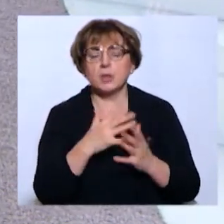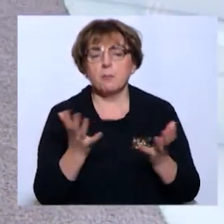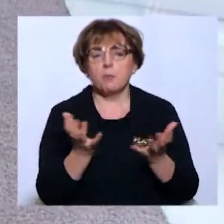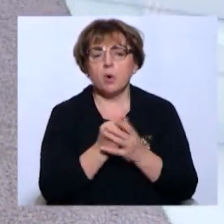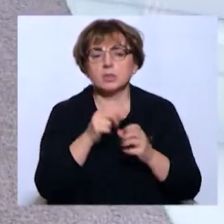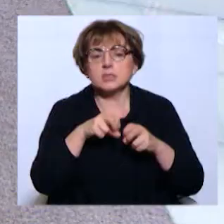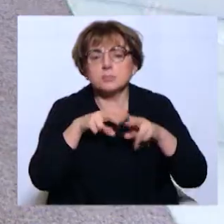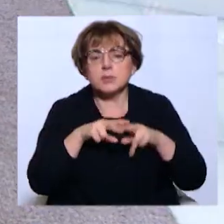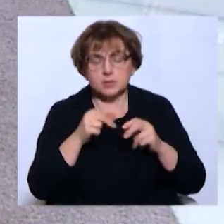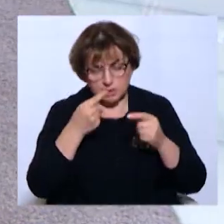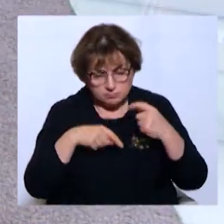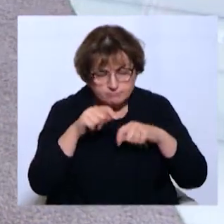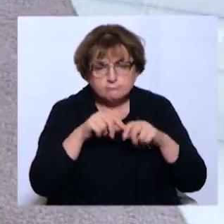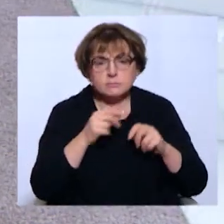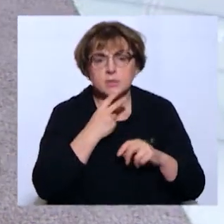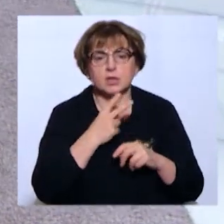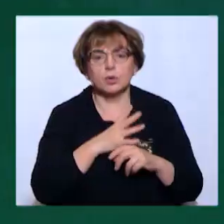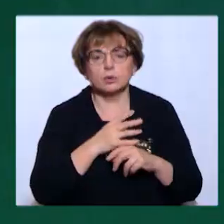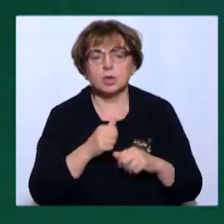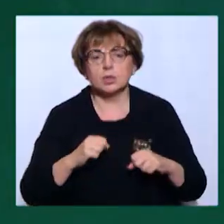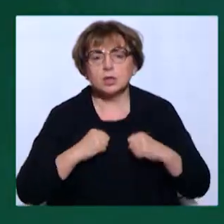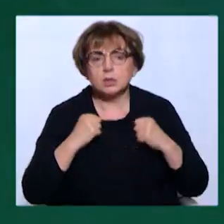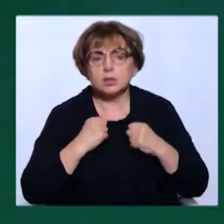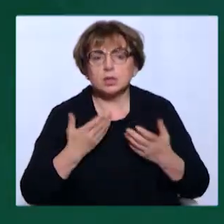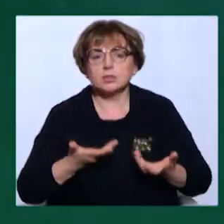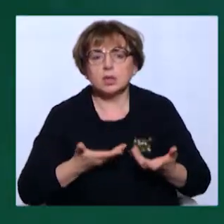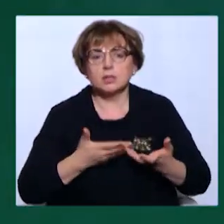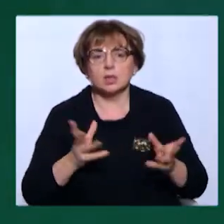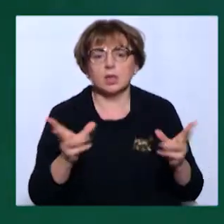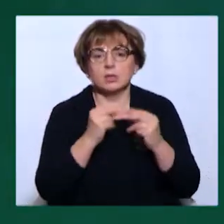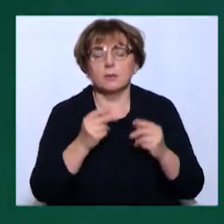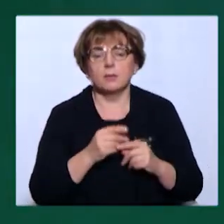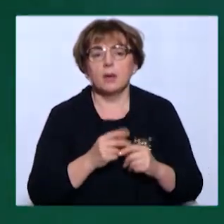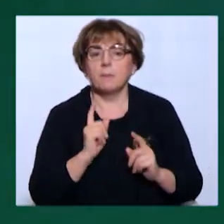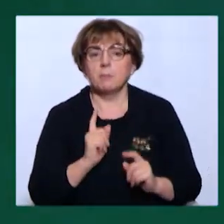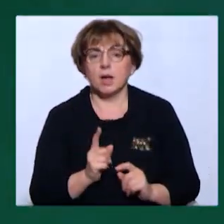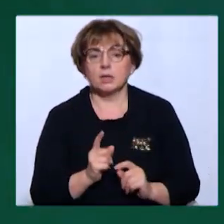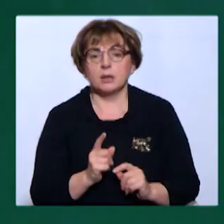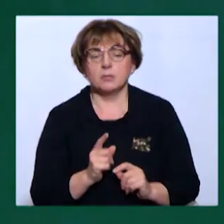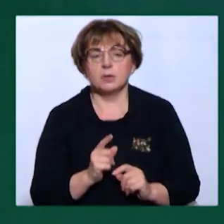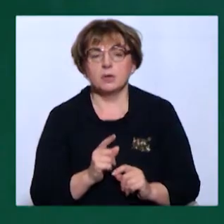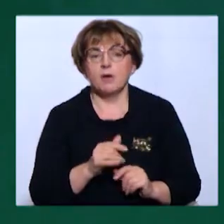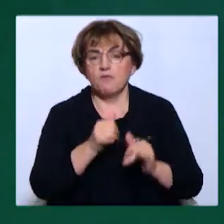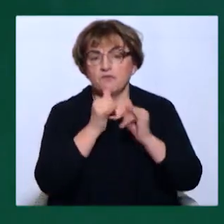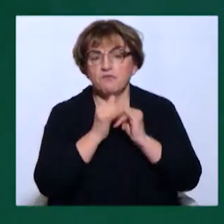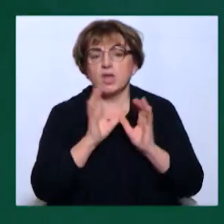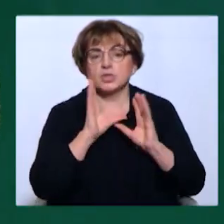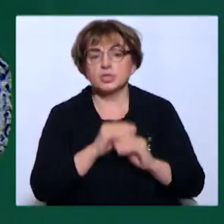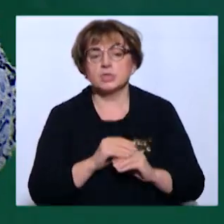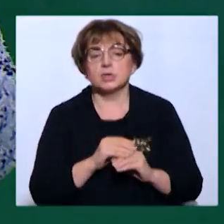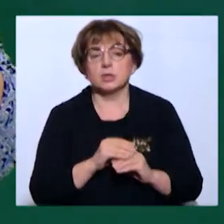მათი ბიომეტრიული ანალიზი და შეეცადნენ გამოეცოცხლებინათ ეს ბეღურები, მაგრამ ვერ